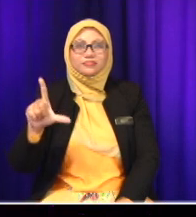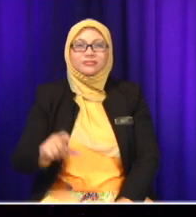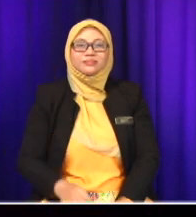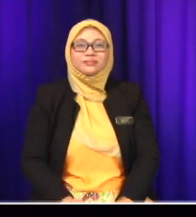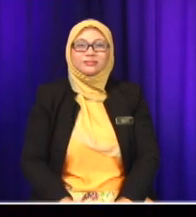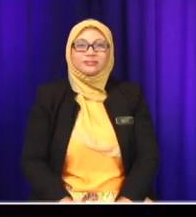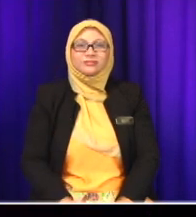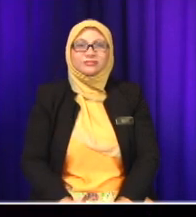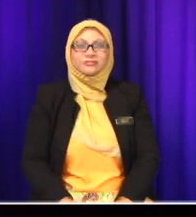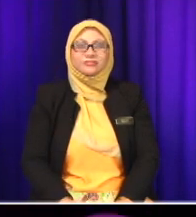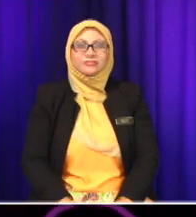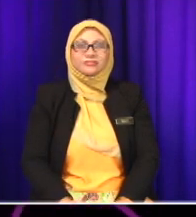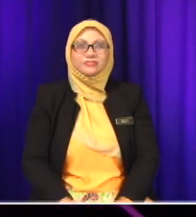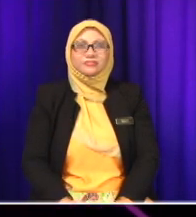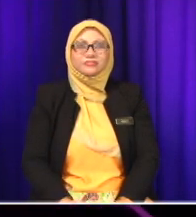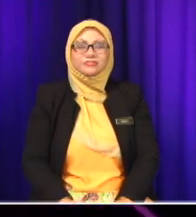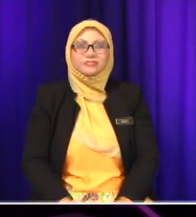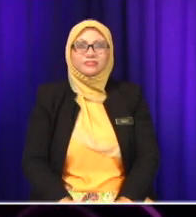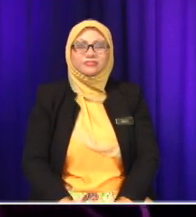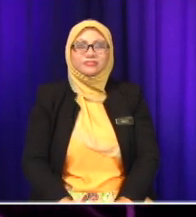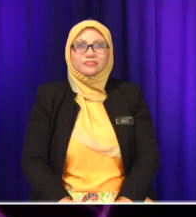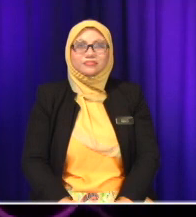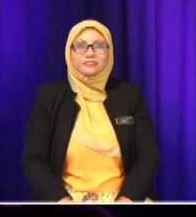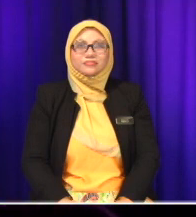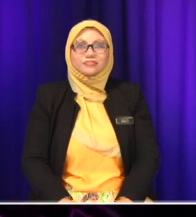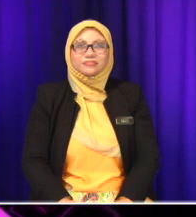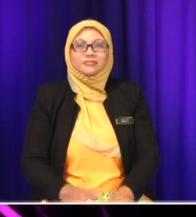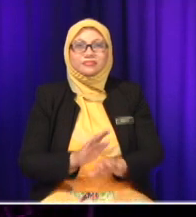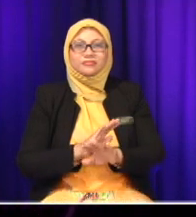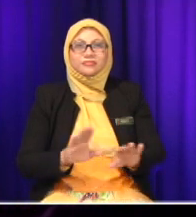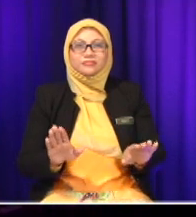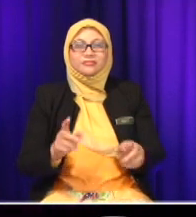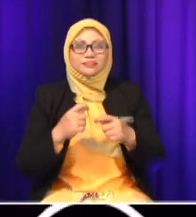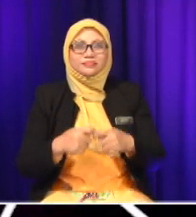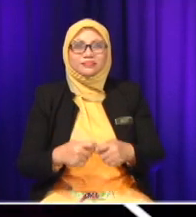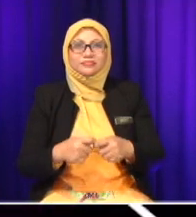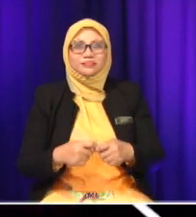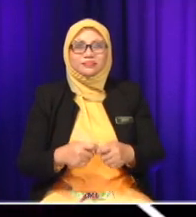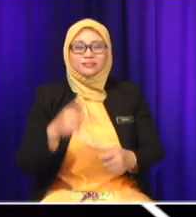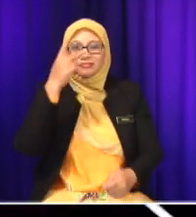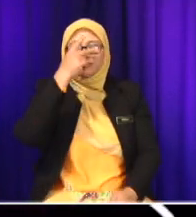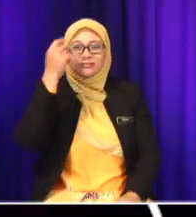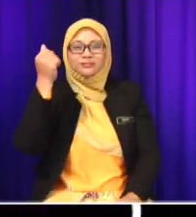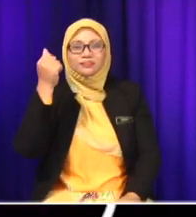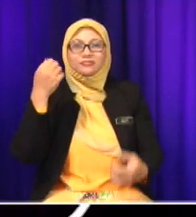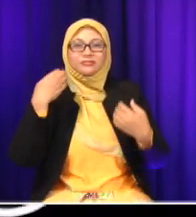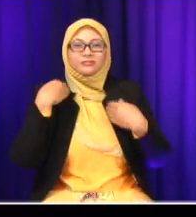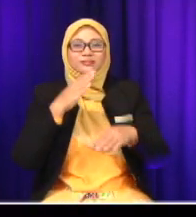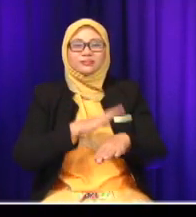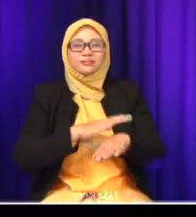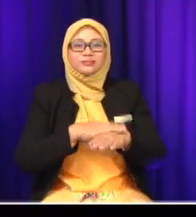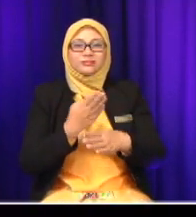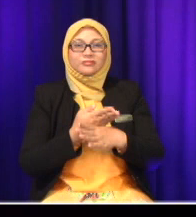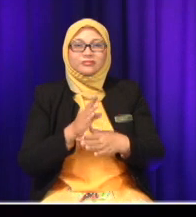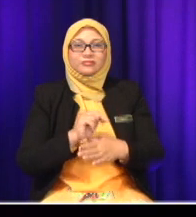a baik tidak berapa tepat ker dia berada bahagian komponen